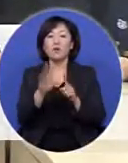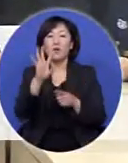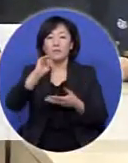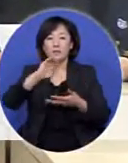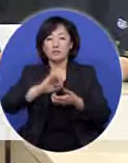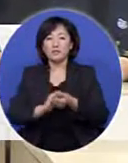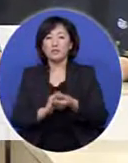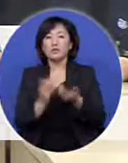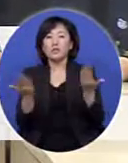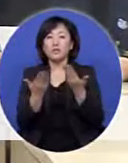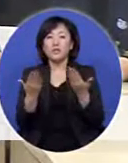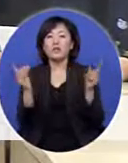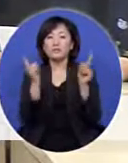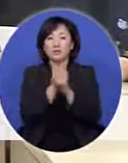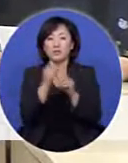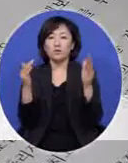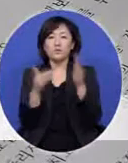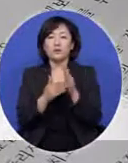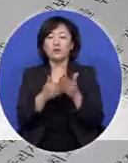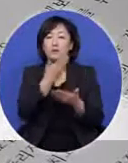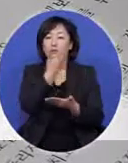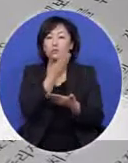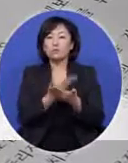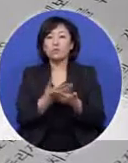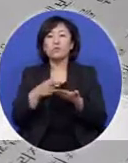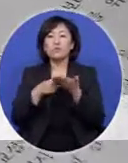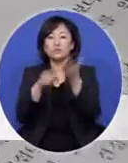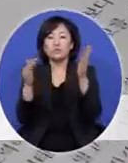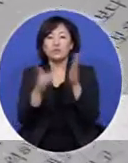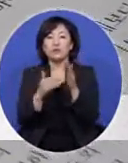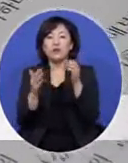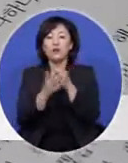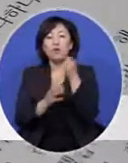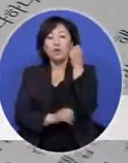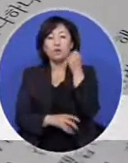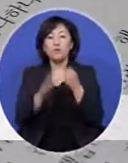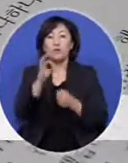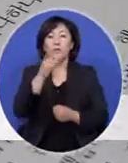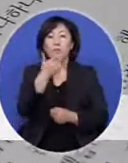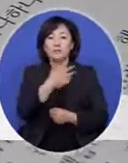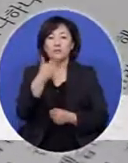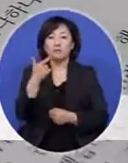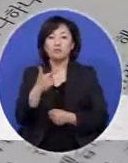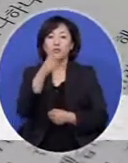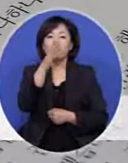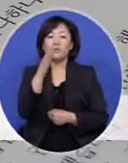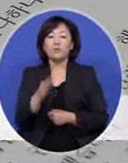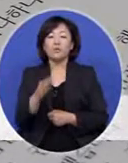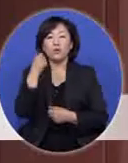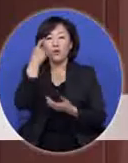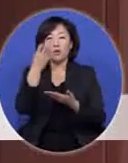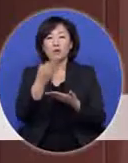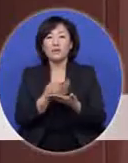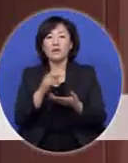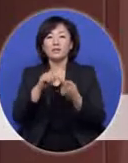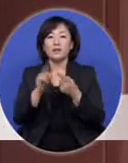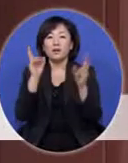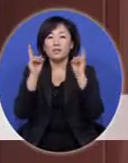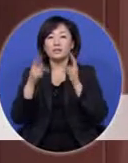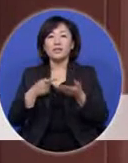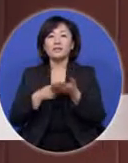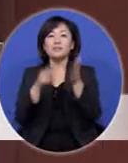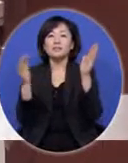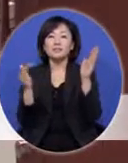비정규직의 전원 정규직화 등을 중점적으로 다루겠다고 밝히고 기본급 대비 8.6% 임금 인상 등을 회사 측에